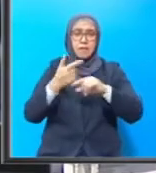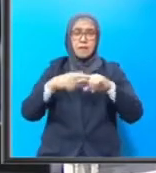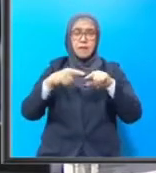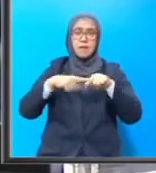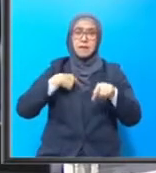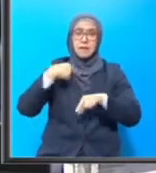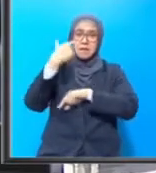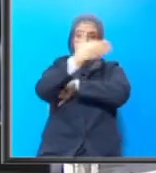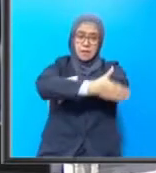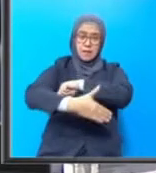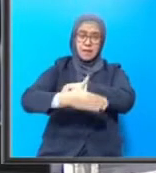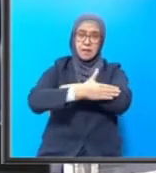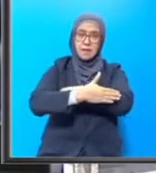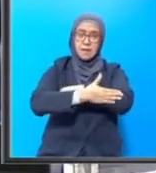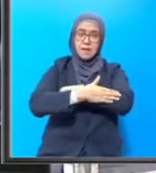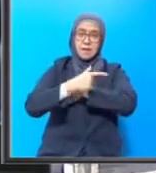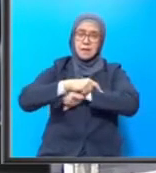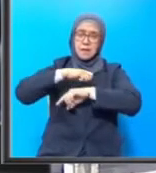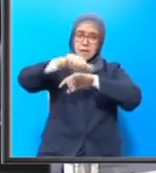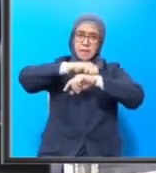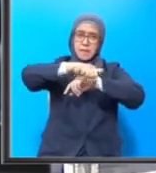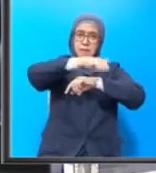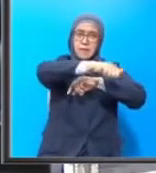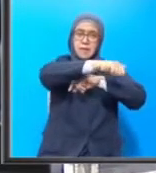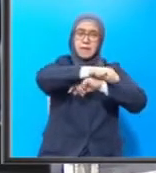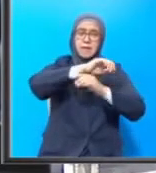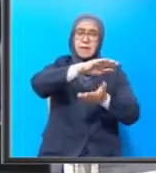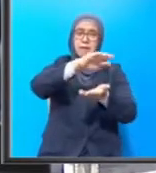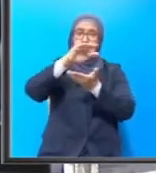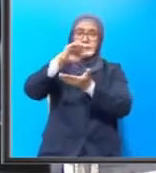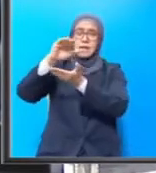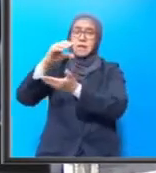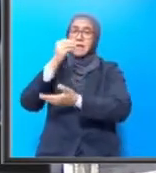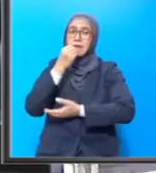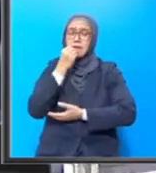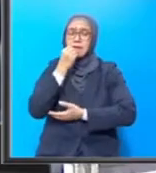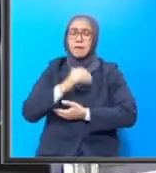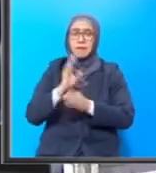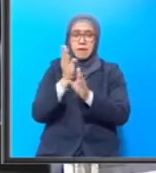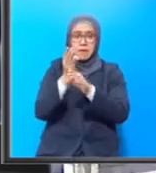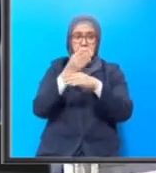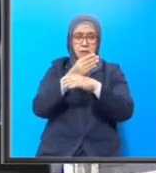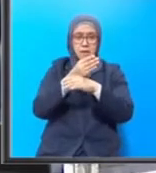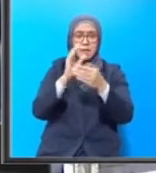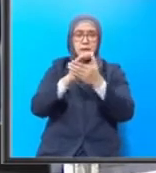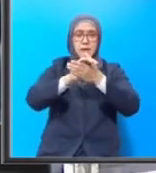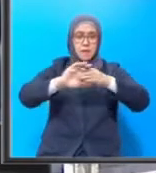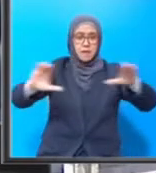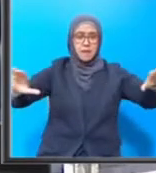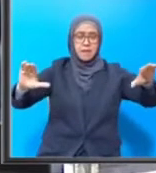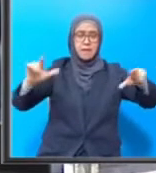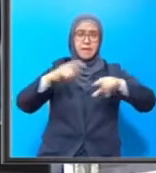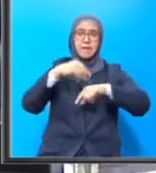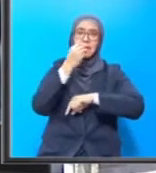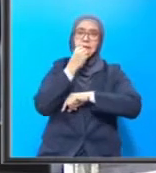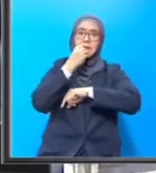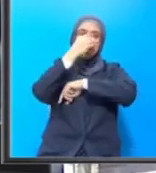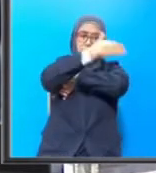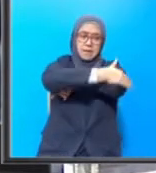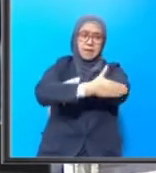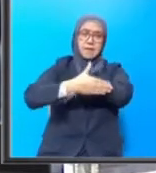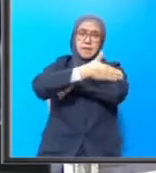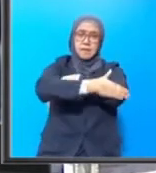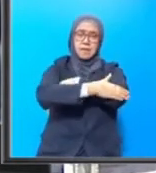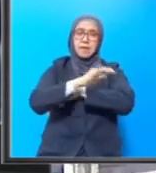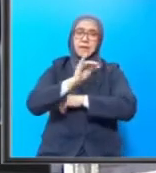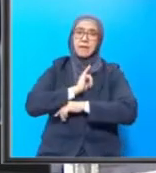pengekspor kepada bekalan makanan yang membentuk keselamatan makanan negara dan saya